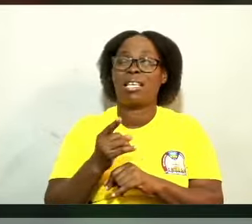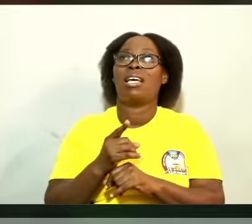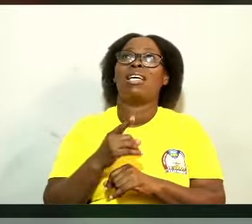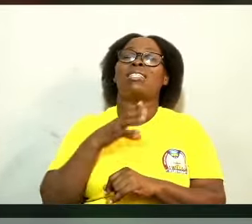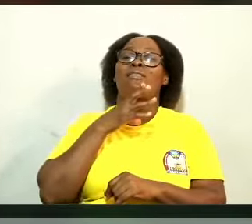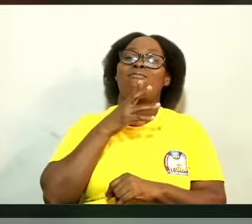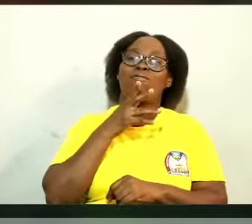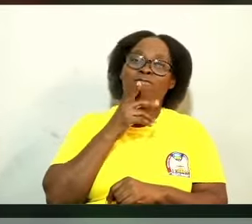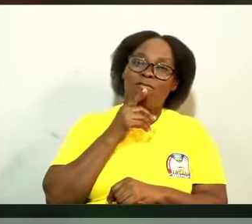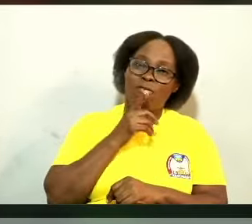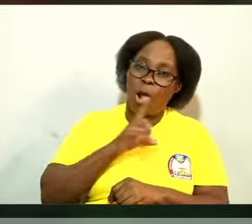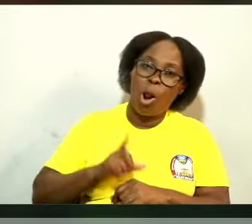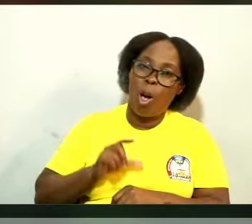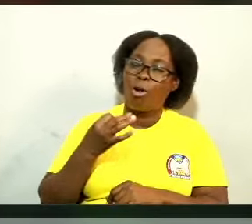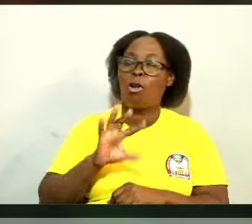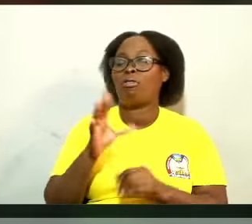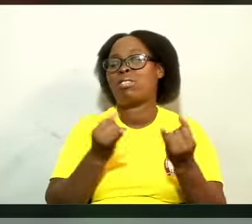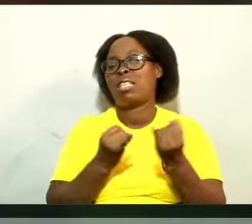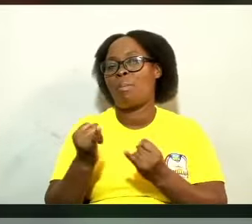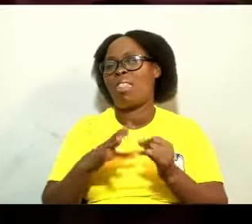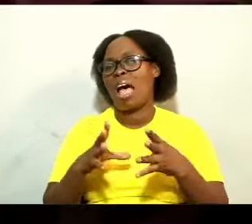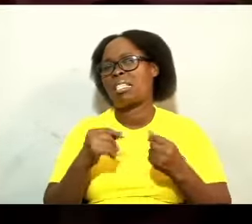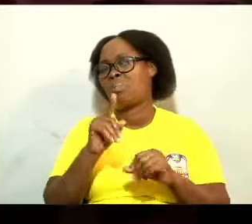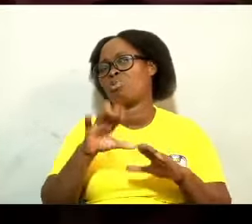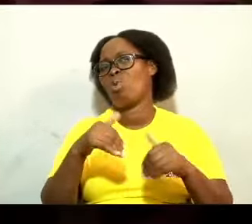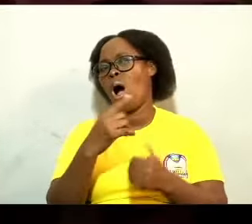sabato, atakukubalije?